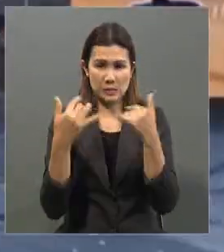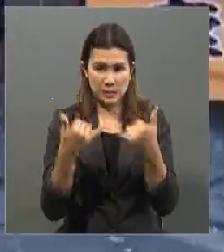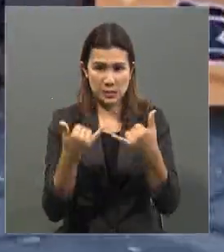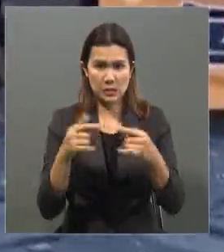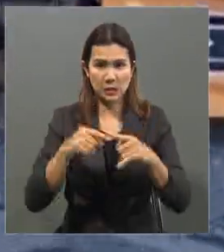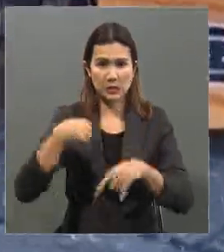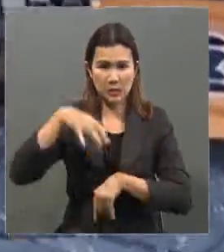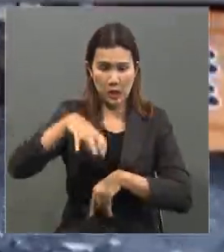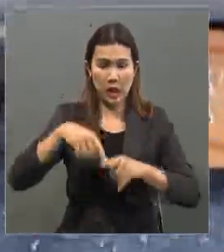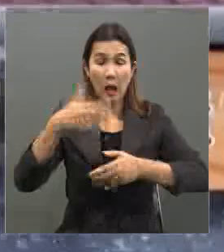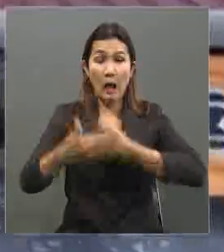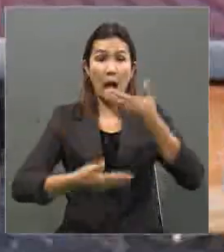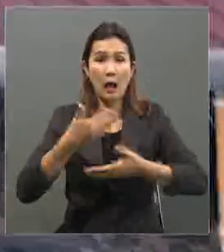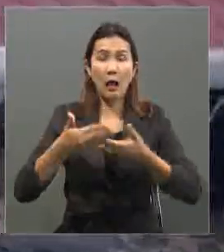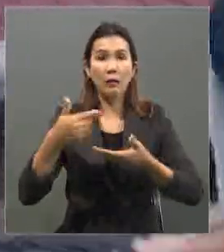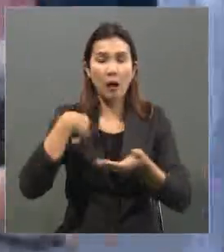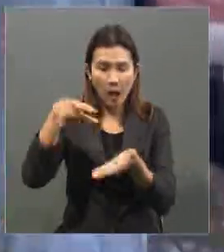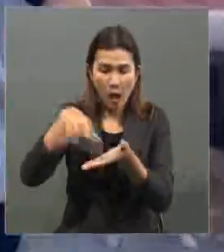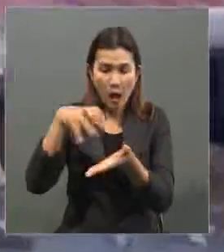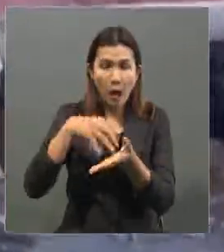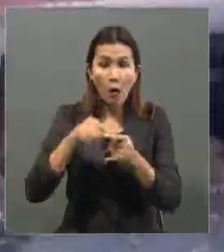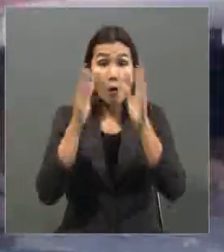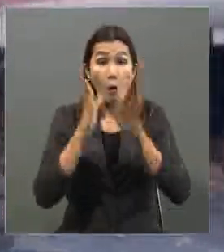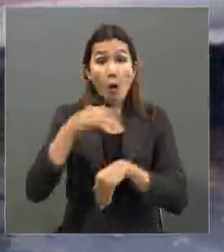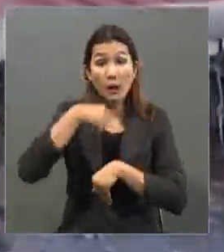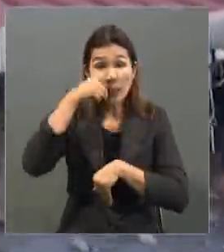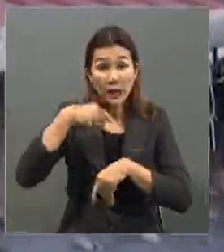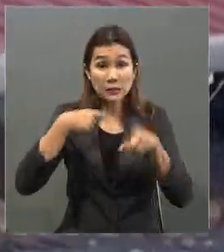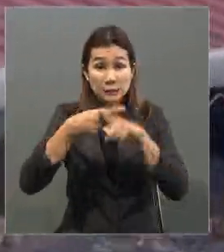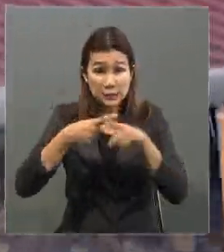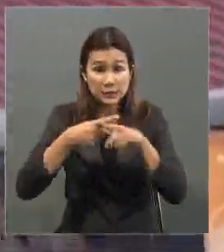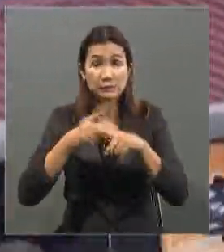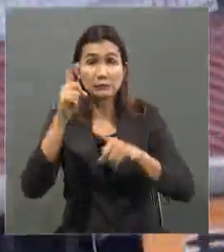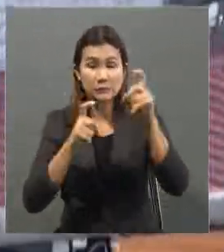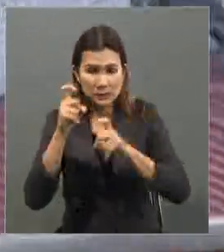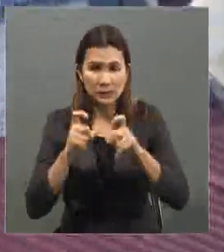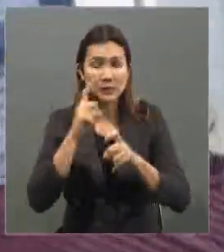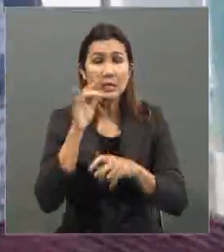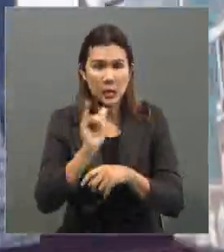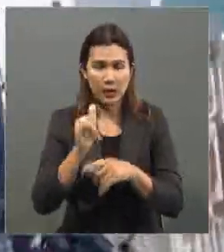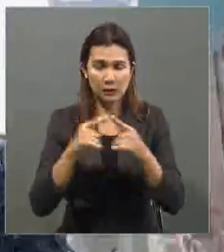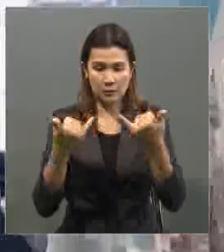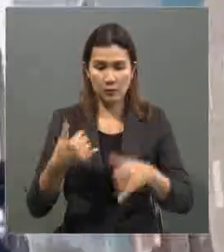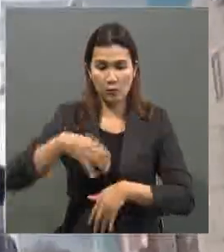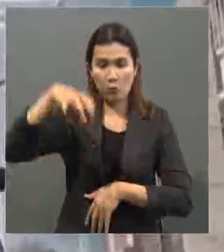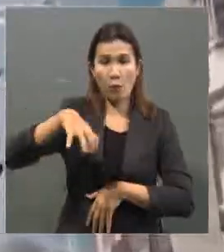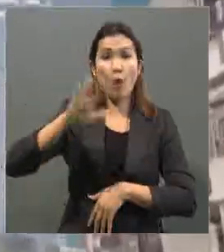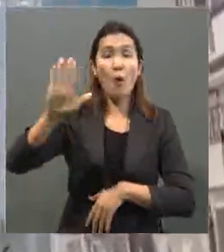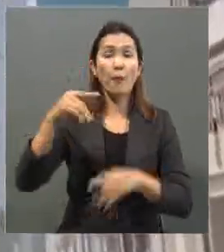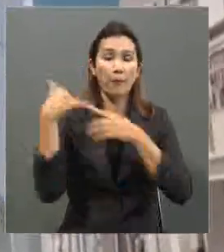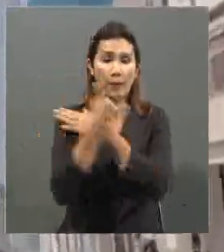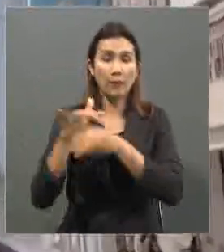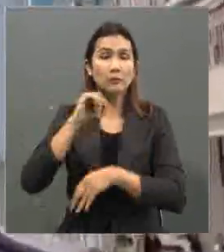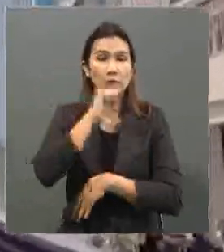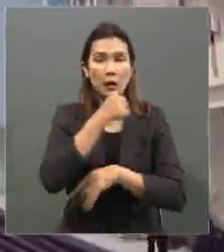สำนักงานการค้ายังไม่ได้รับรายงานเกี่ยวกับคนไทยที่ได้รับบาดเจ็บหรือว่าเสียชีวิตนะคะโดยทางกรมอุตุนิยมวิทยาไต้หวันประกาศเตือนภัย